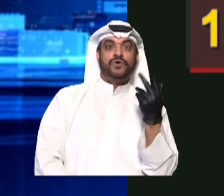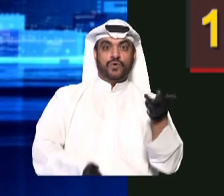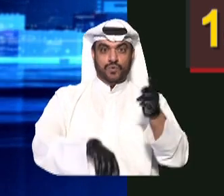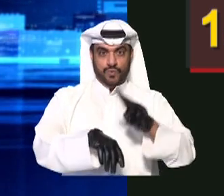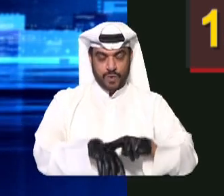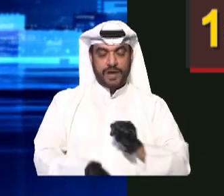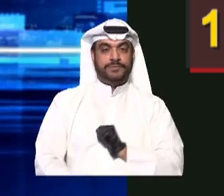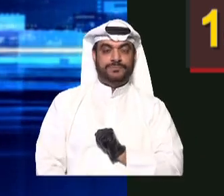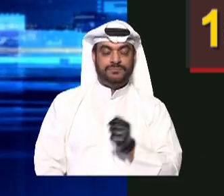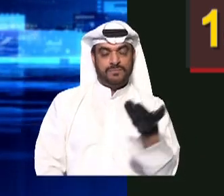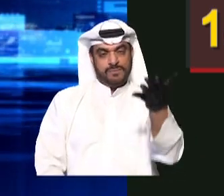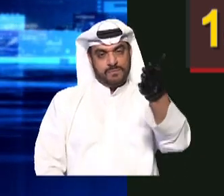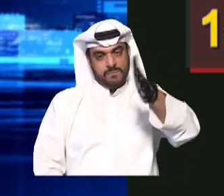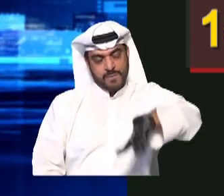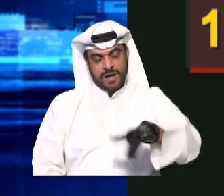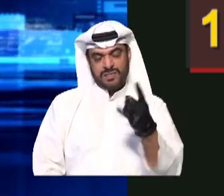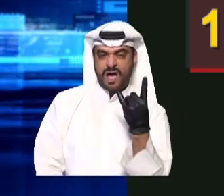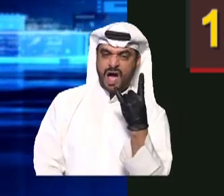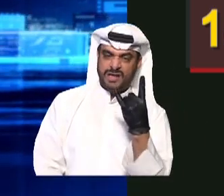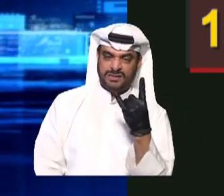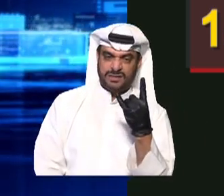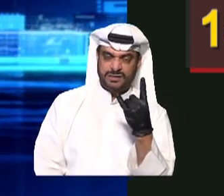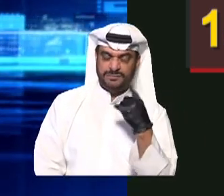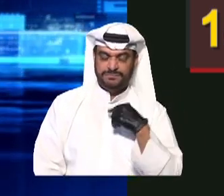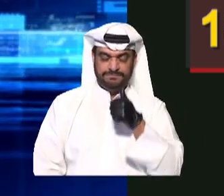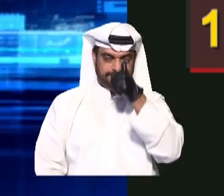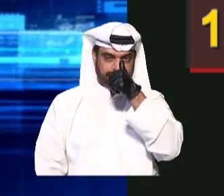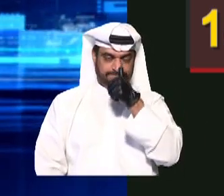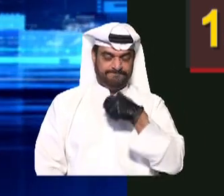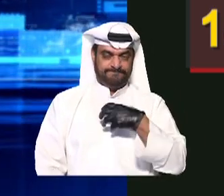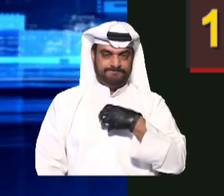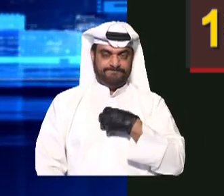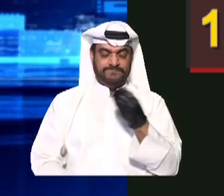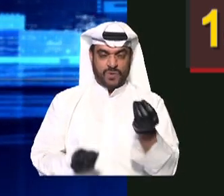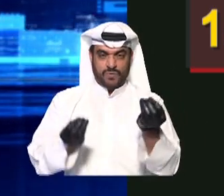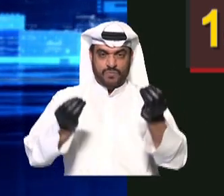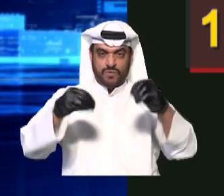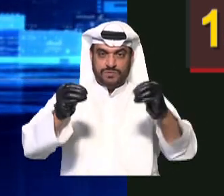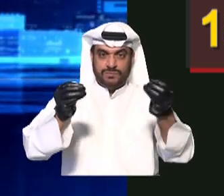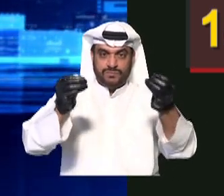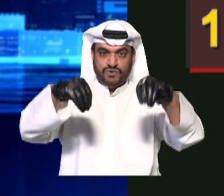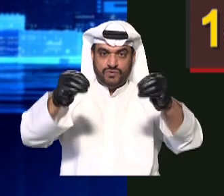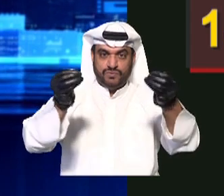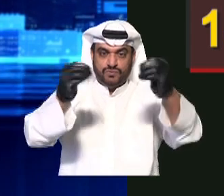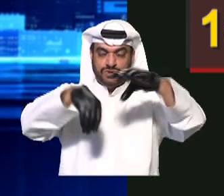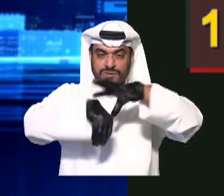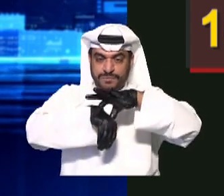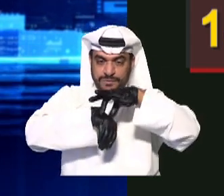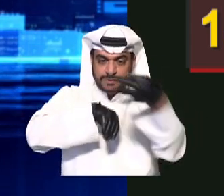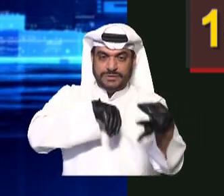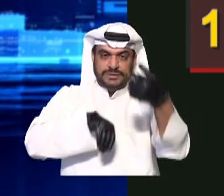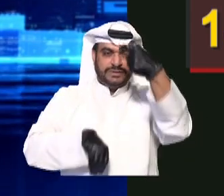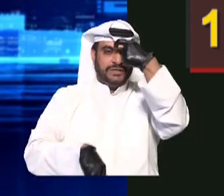وفيات جديدة، ليصبح المجموع الكلي لعدد حالات الإصابة المسجلة في